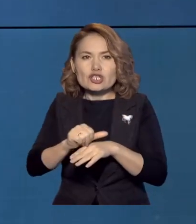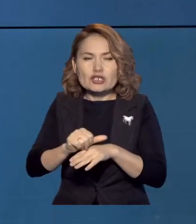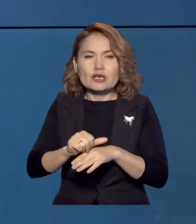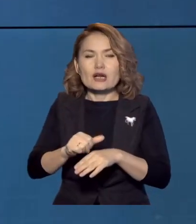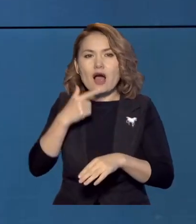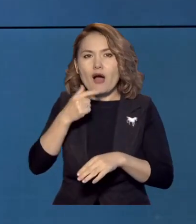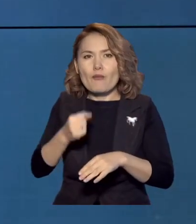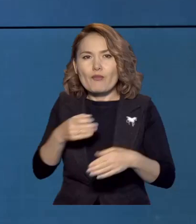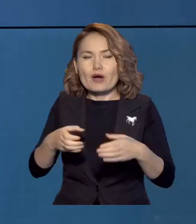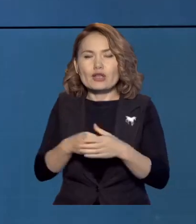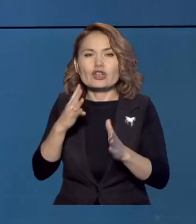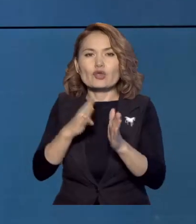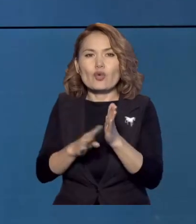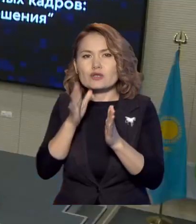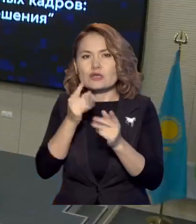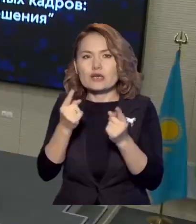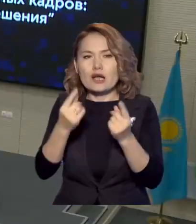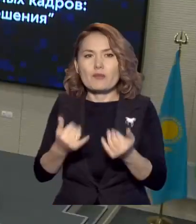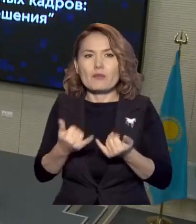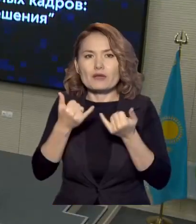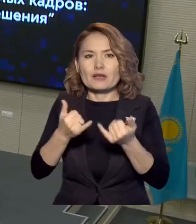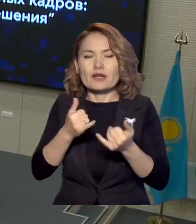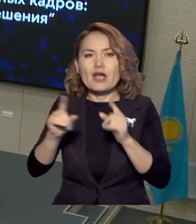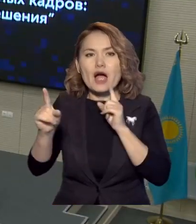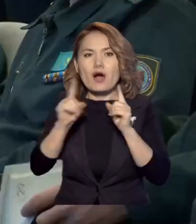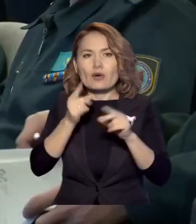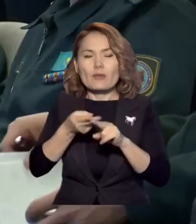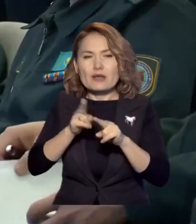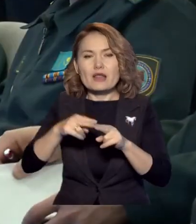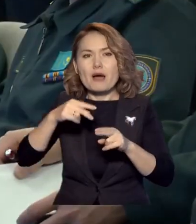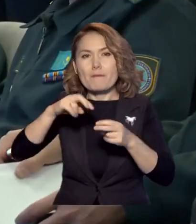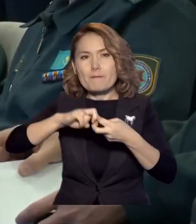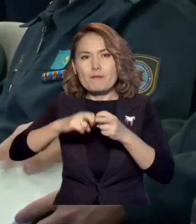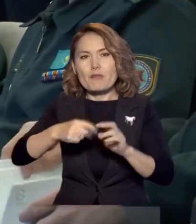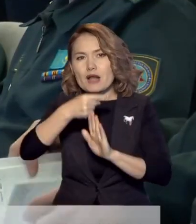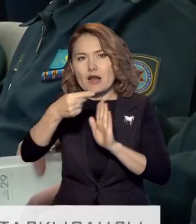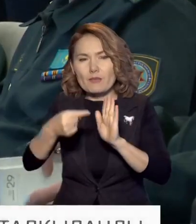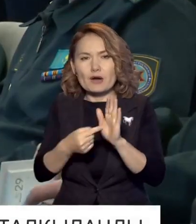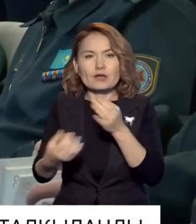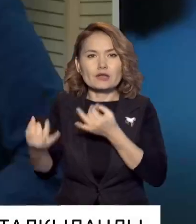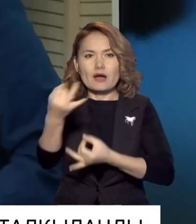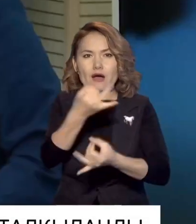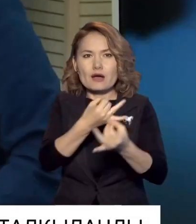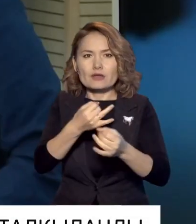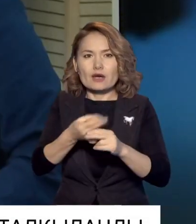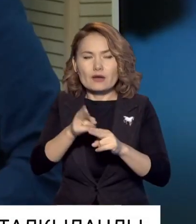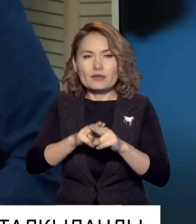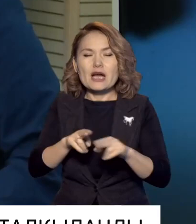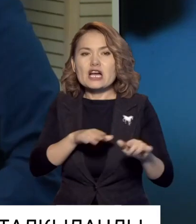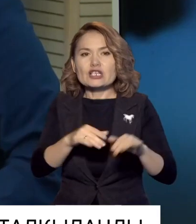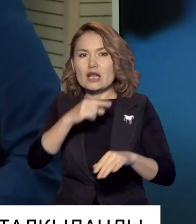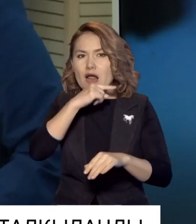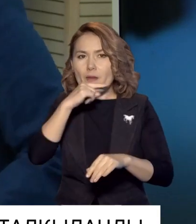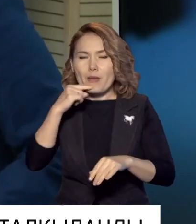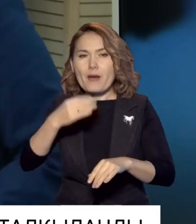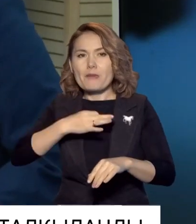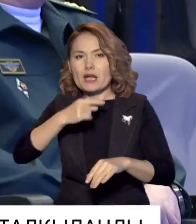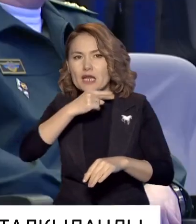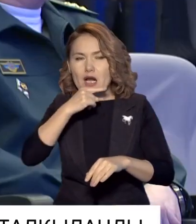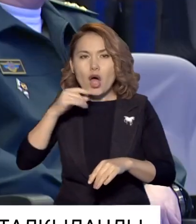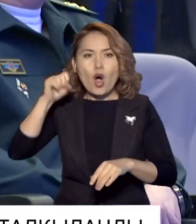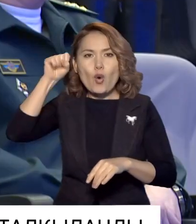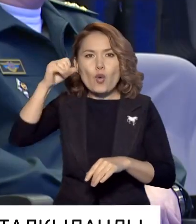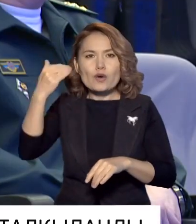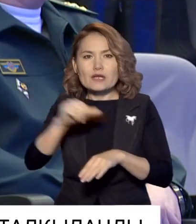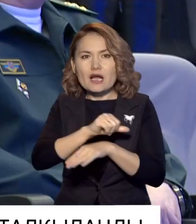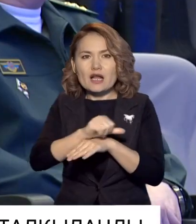90 жылдығына орай ұйымдастырылған ғылыми-практикалық конференцияда осы мәселені шешу жолдары ортаға салынды. Шараға Ресей, Беларусь және